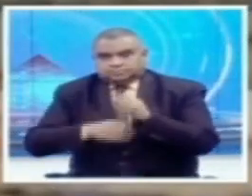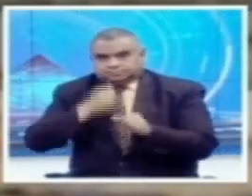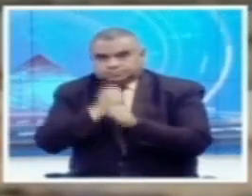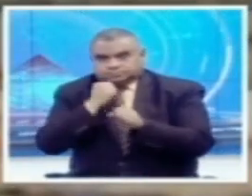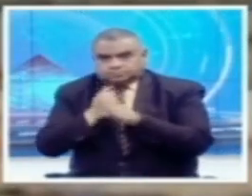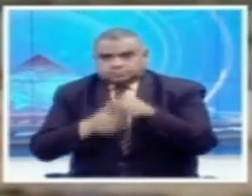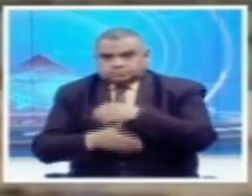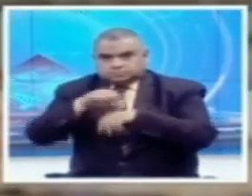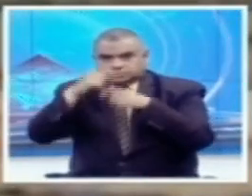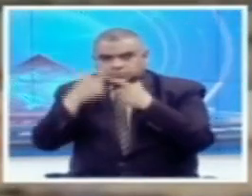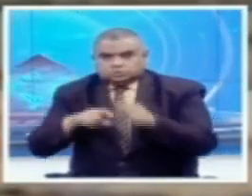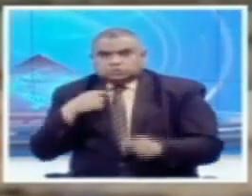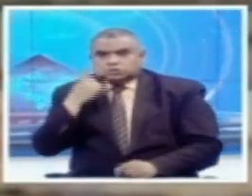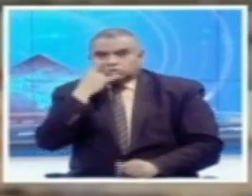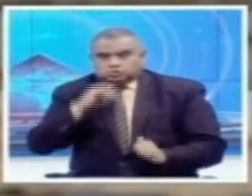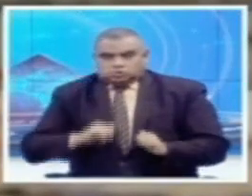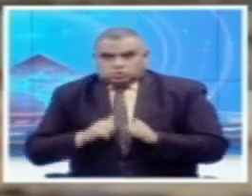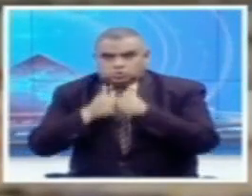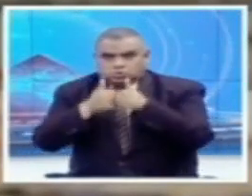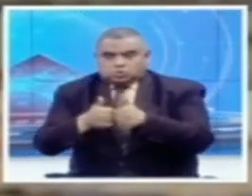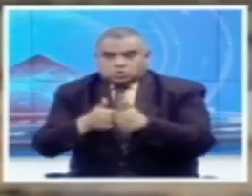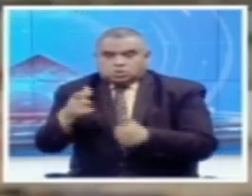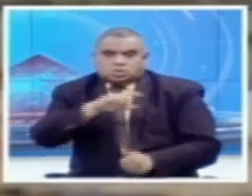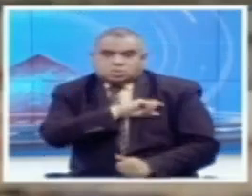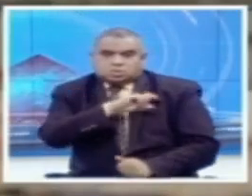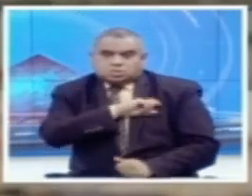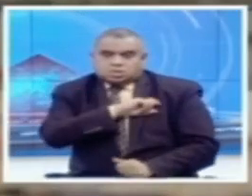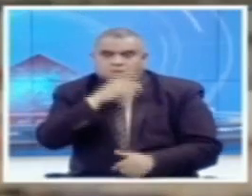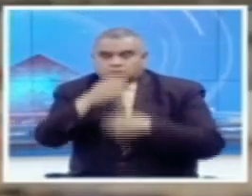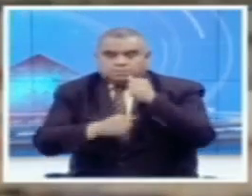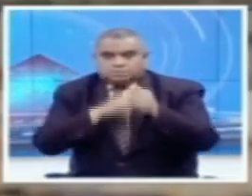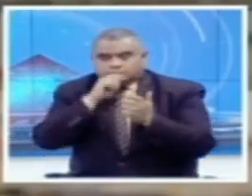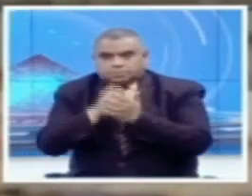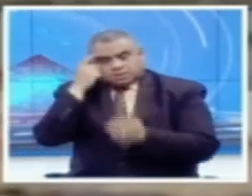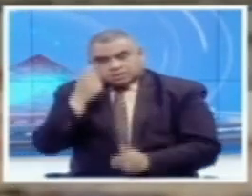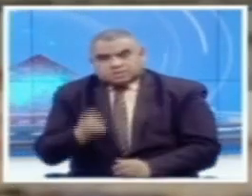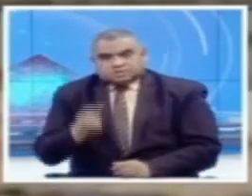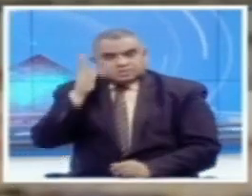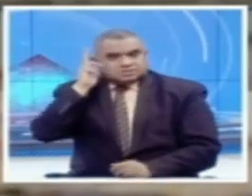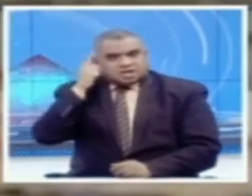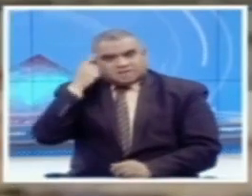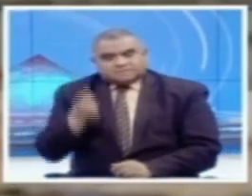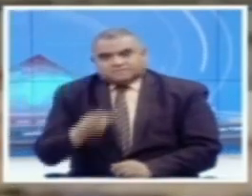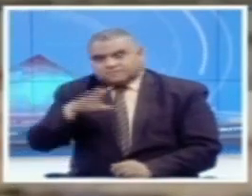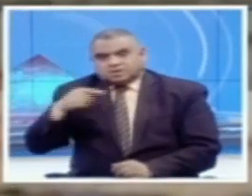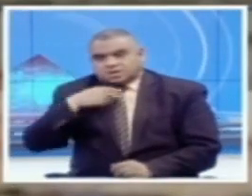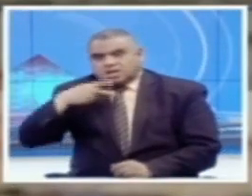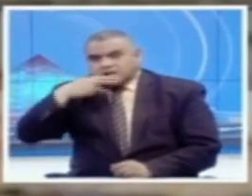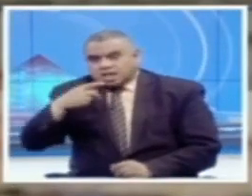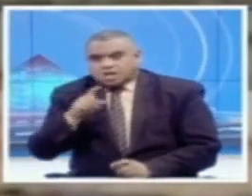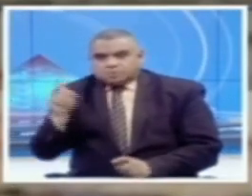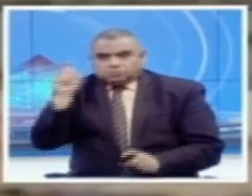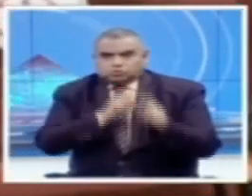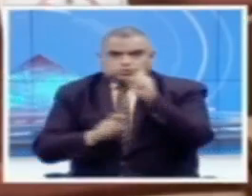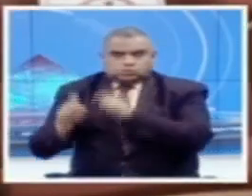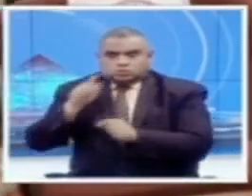بأكاديمية الشرطة وأنا وسط طلبة من جامعات مصرية مختلفة بيتكلموا ويسألوا على